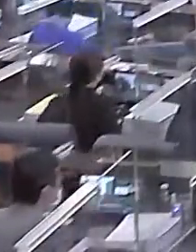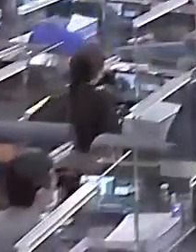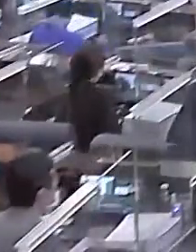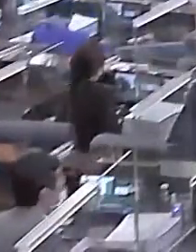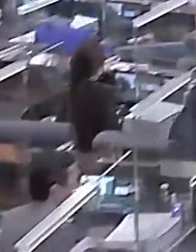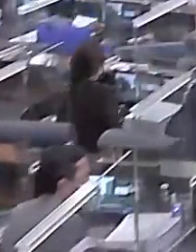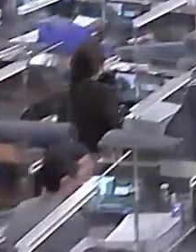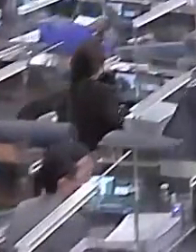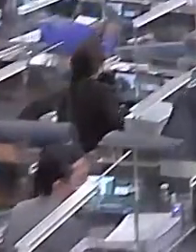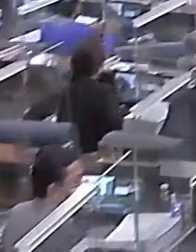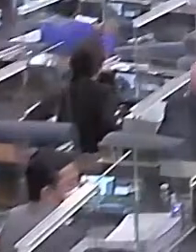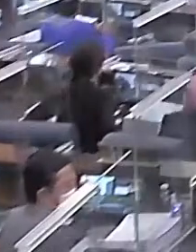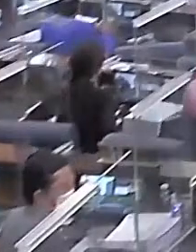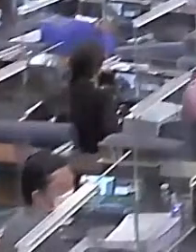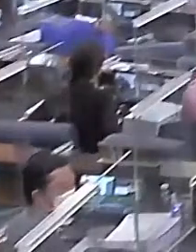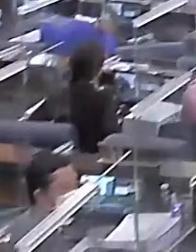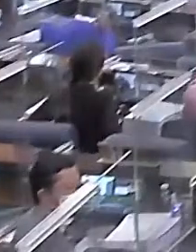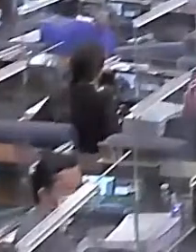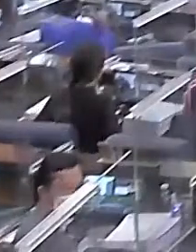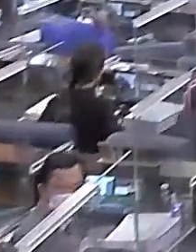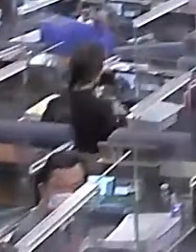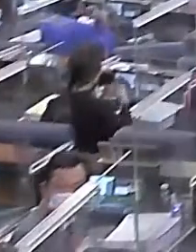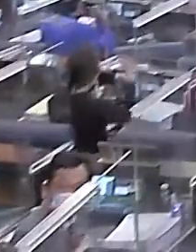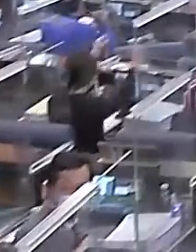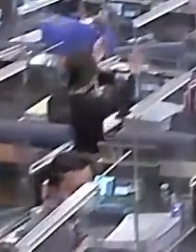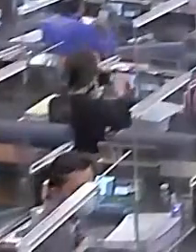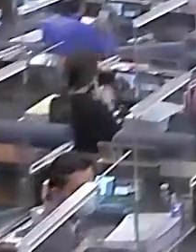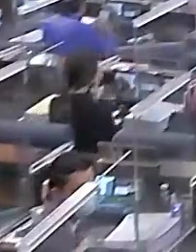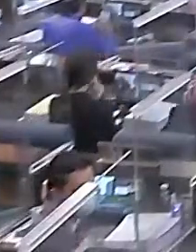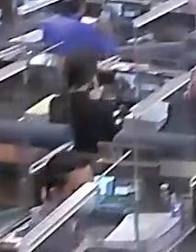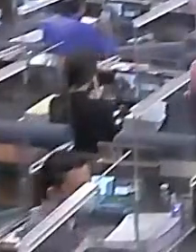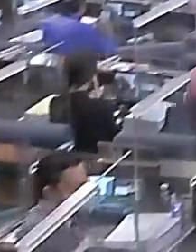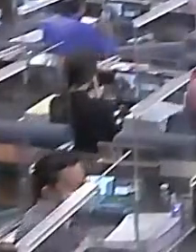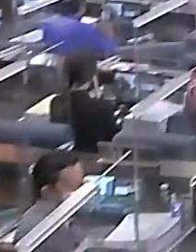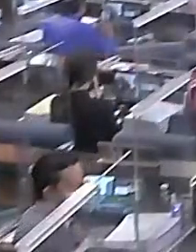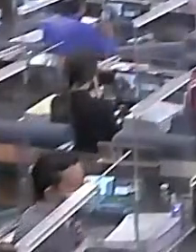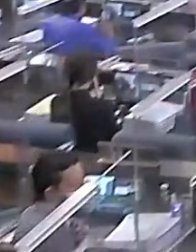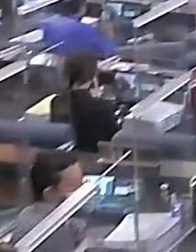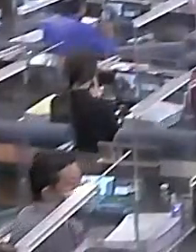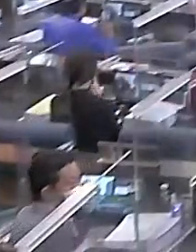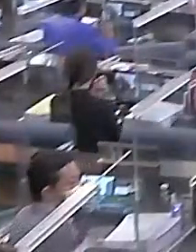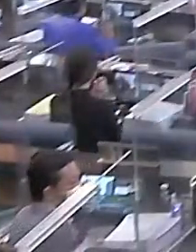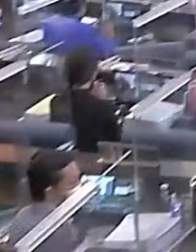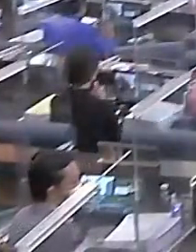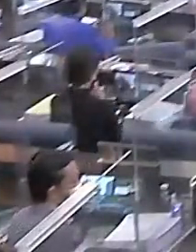Daihatsu Hai aturan urusan masyarakat dan usul-usul